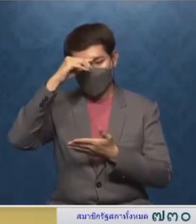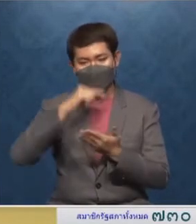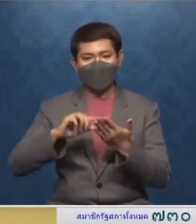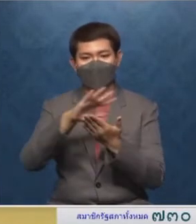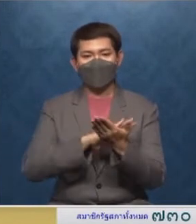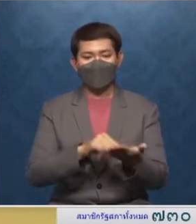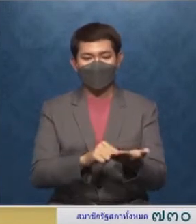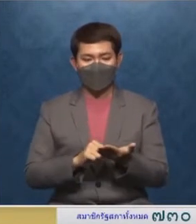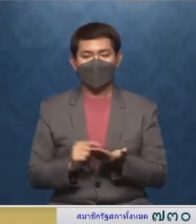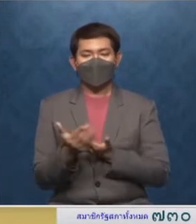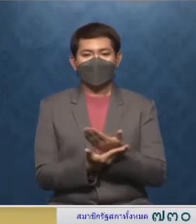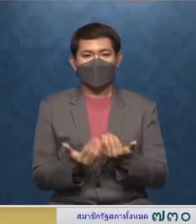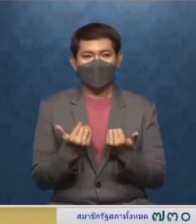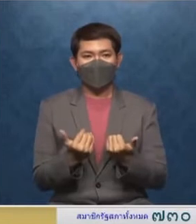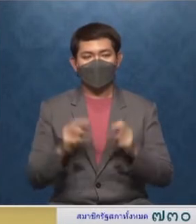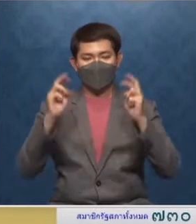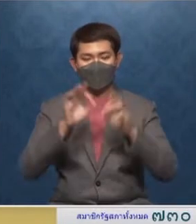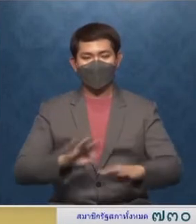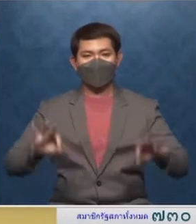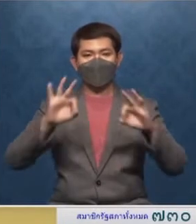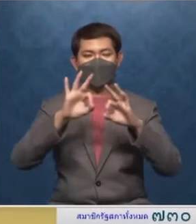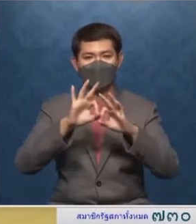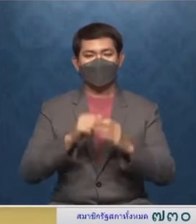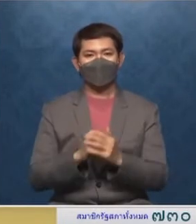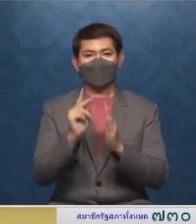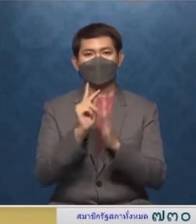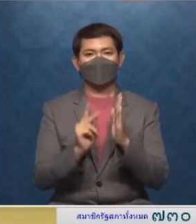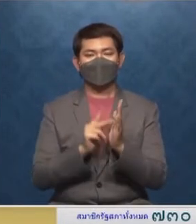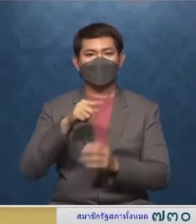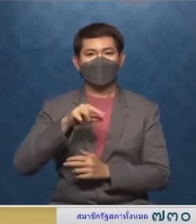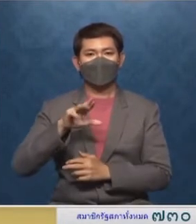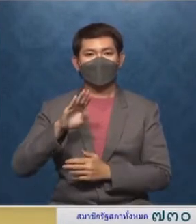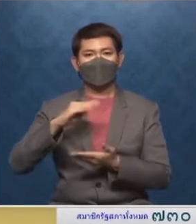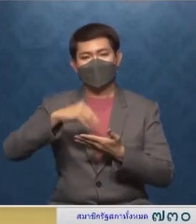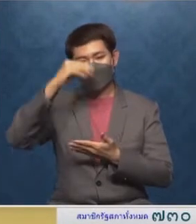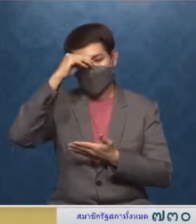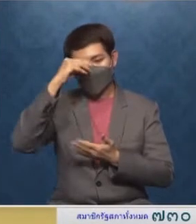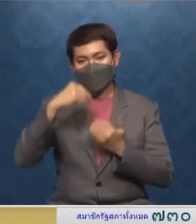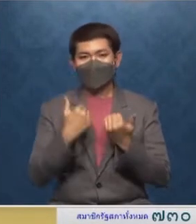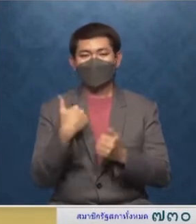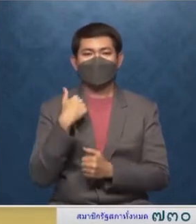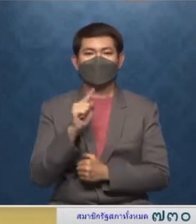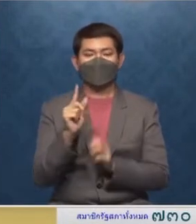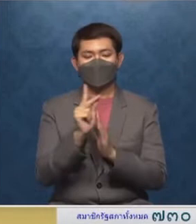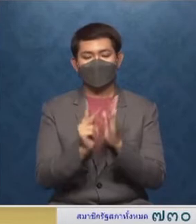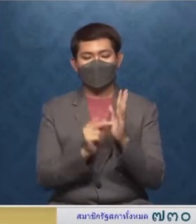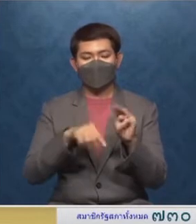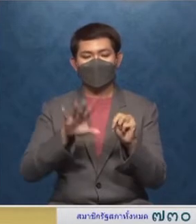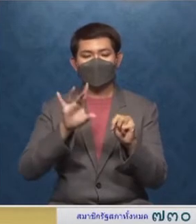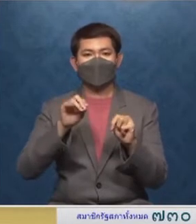บับนี้ขึ้นมาหัวใจสำคัญของร่างพระราชบัญญัติการศึกษาฉบับนี้ก็คือมาตรา88